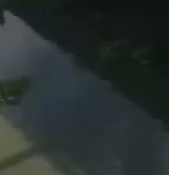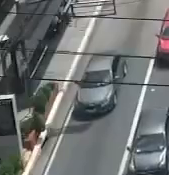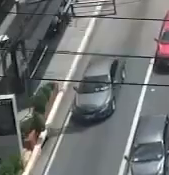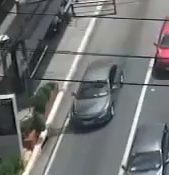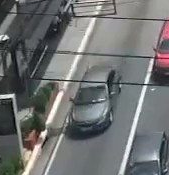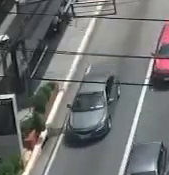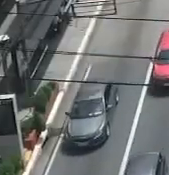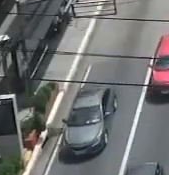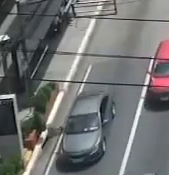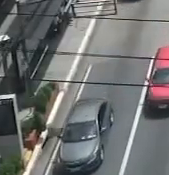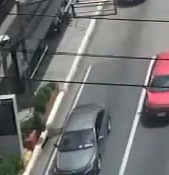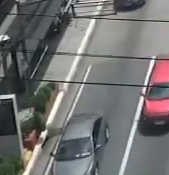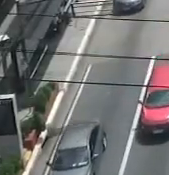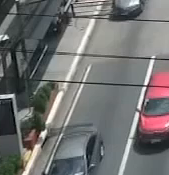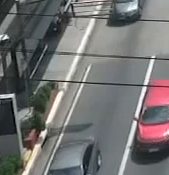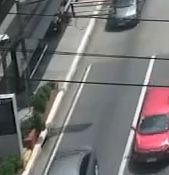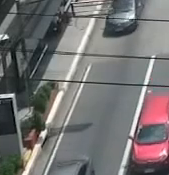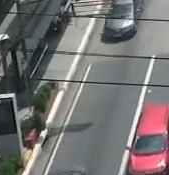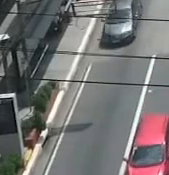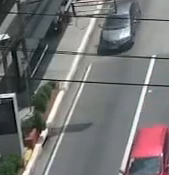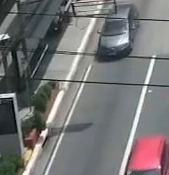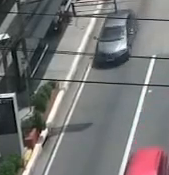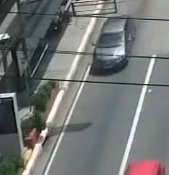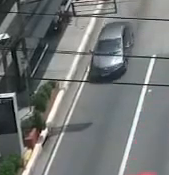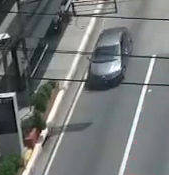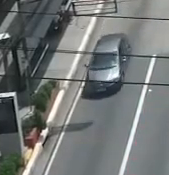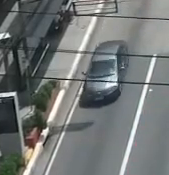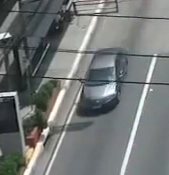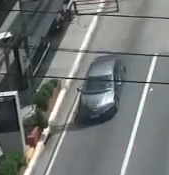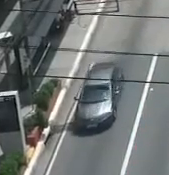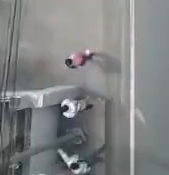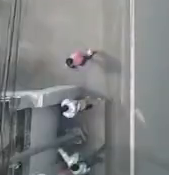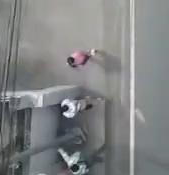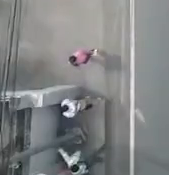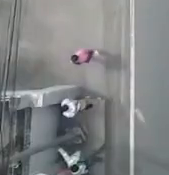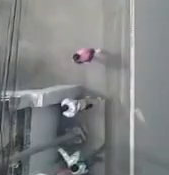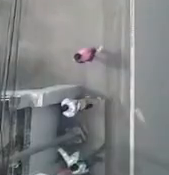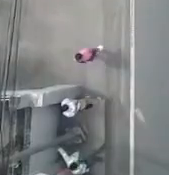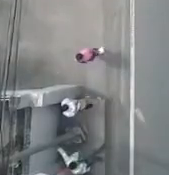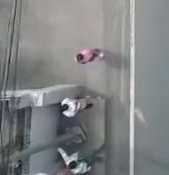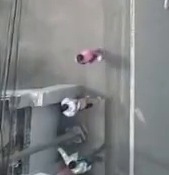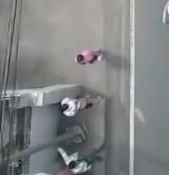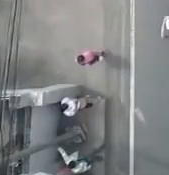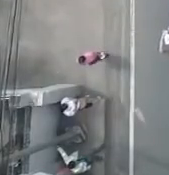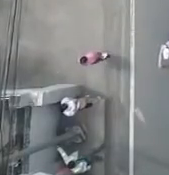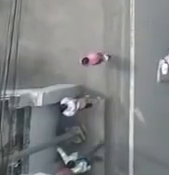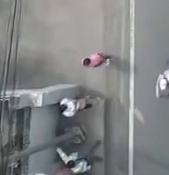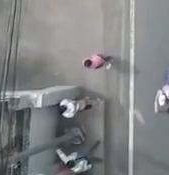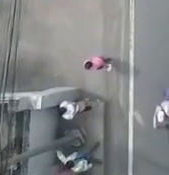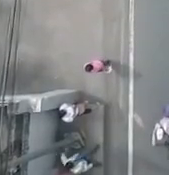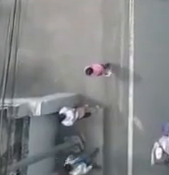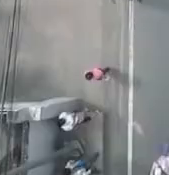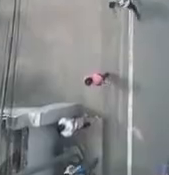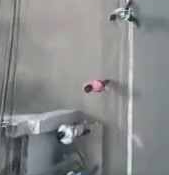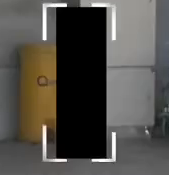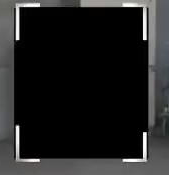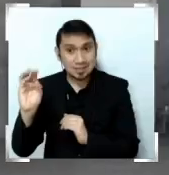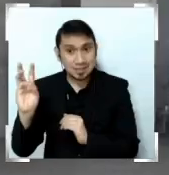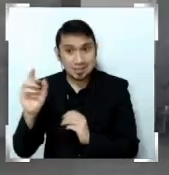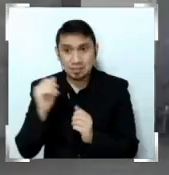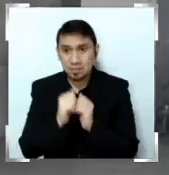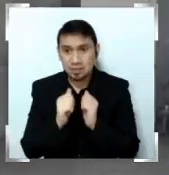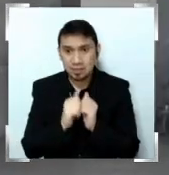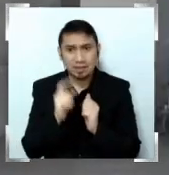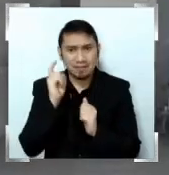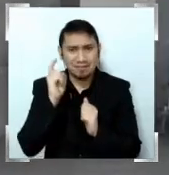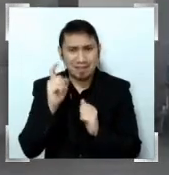Abril, lampas 1 ang reproduction number ng Metro Manila. Ibig sabihin, bumibilis ang hawaan. Ayon